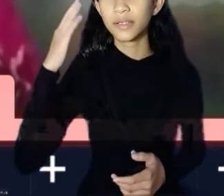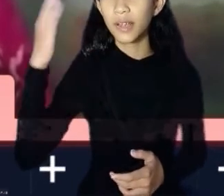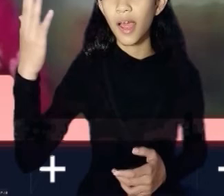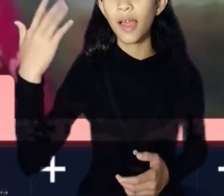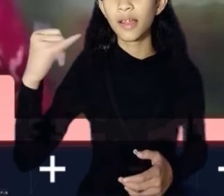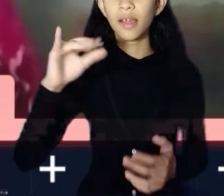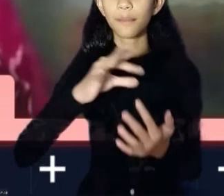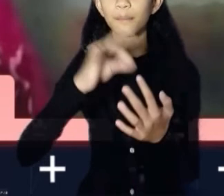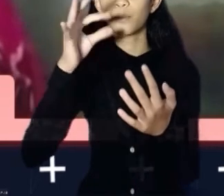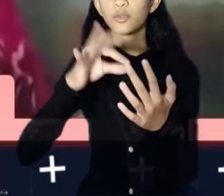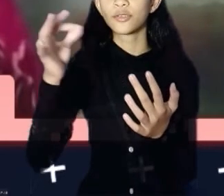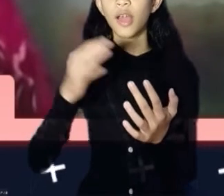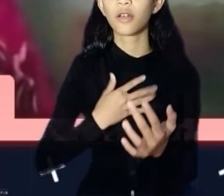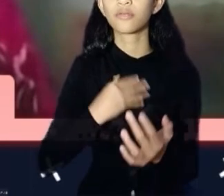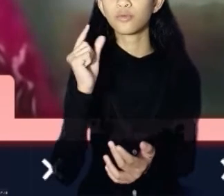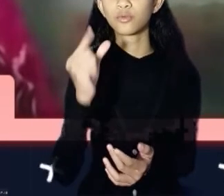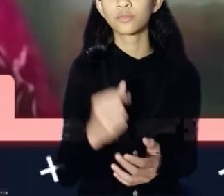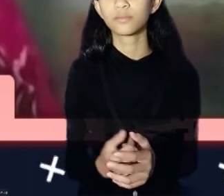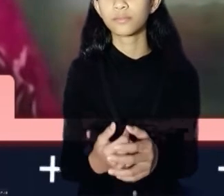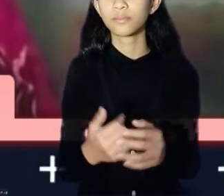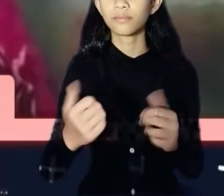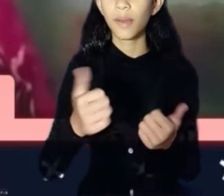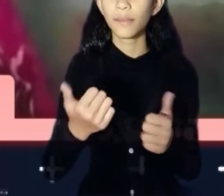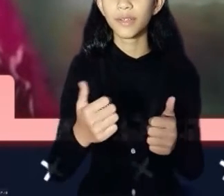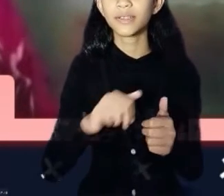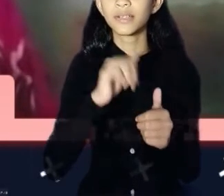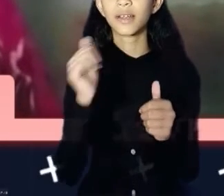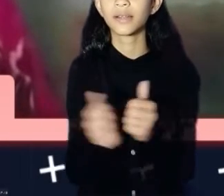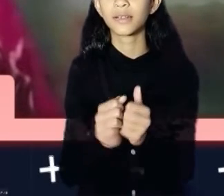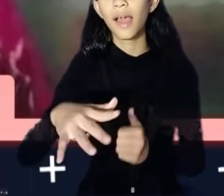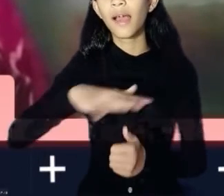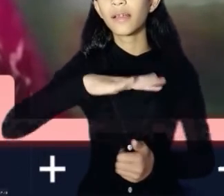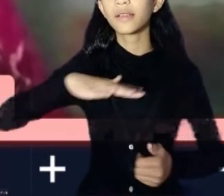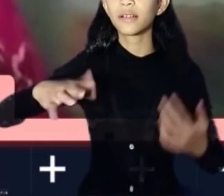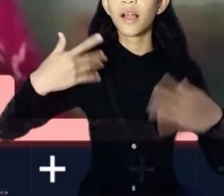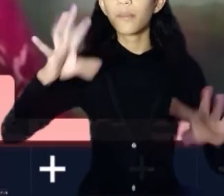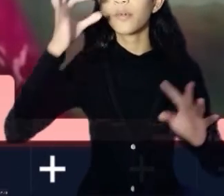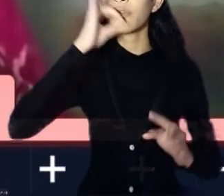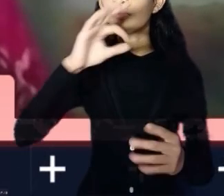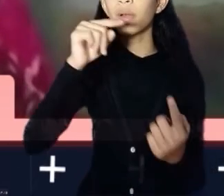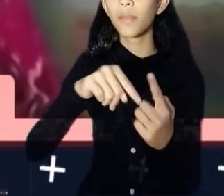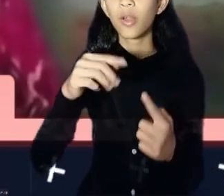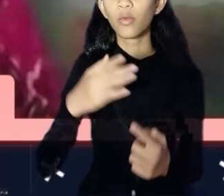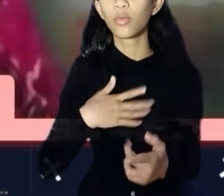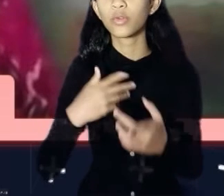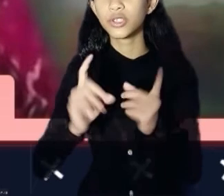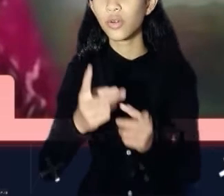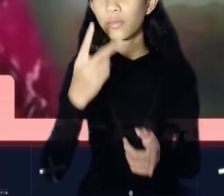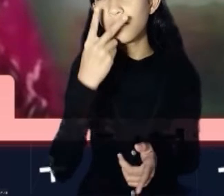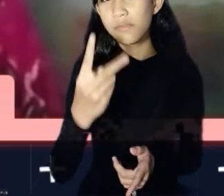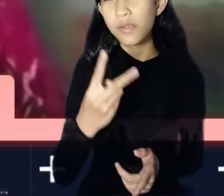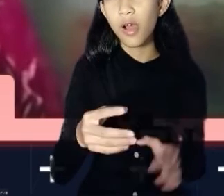membaptis dengan air telah berfirman kepadaku Jikalau engkau melihat roh itu yang tadi